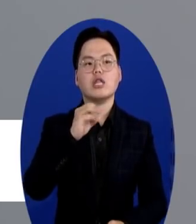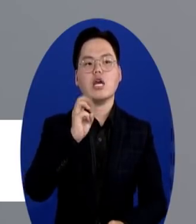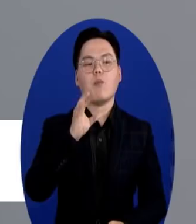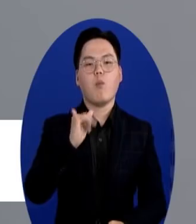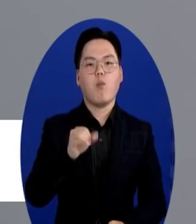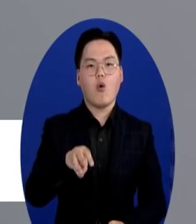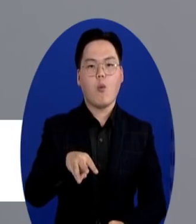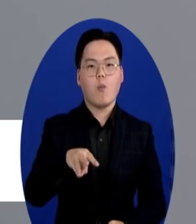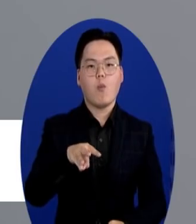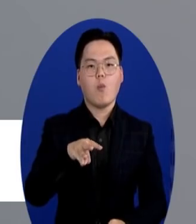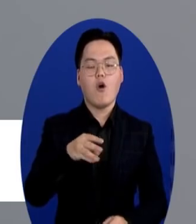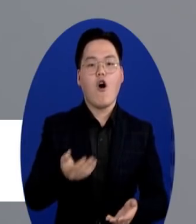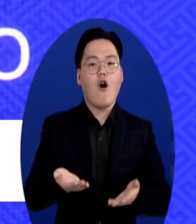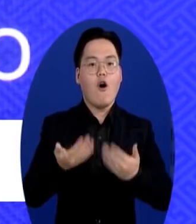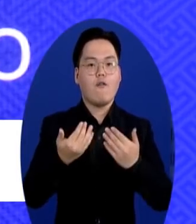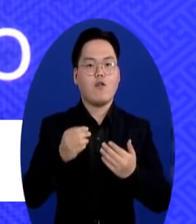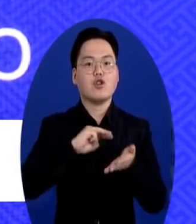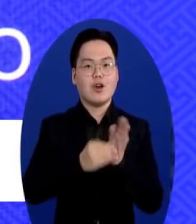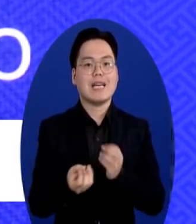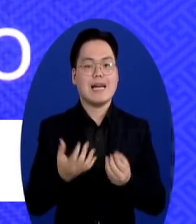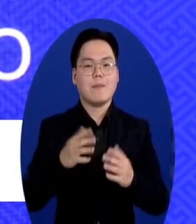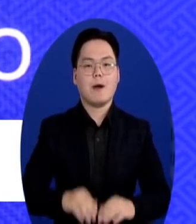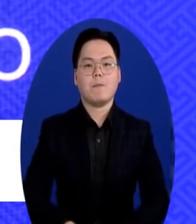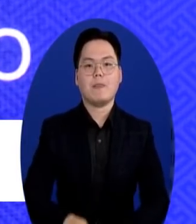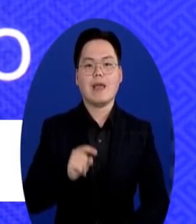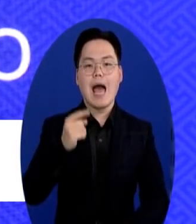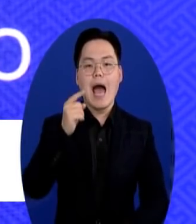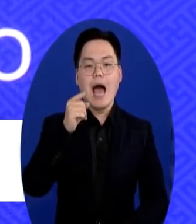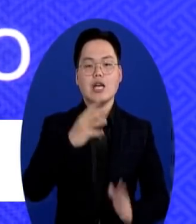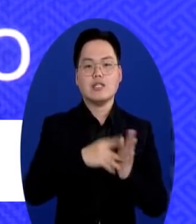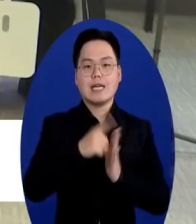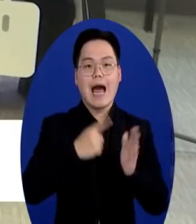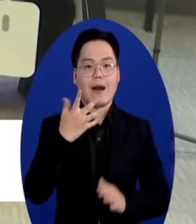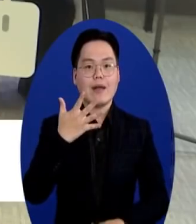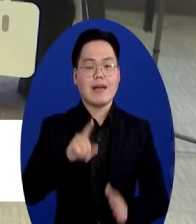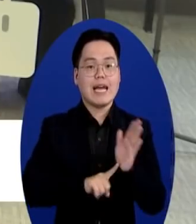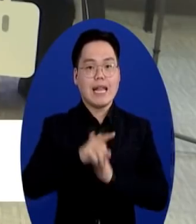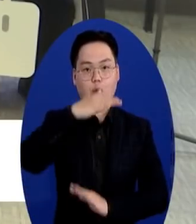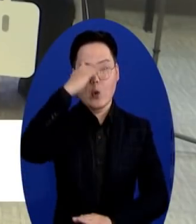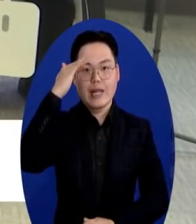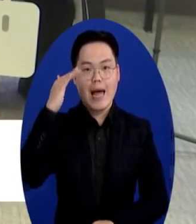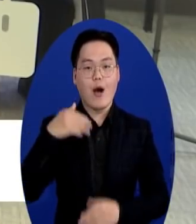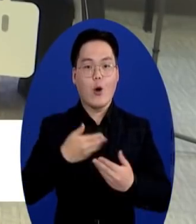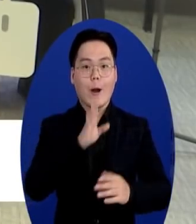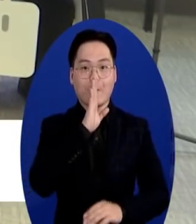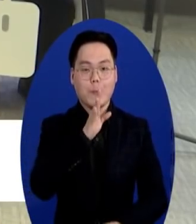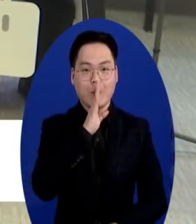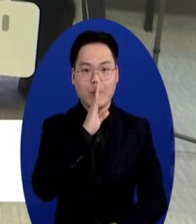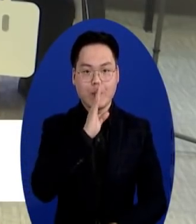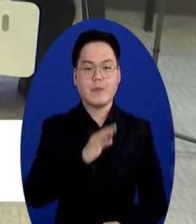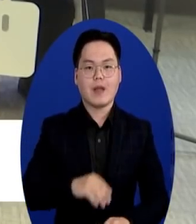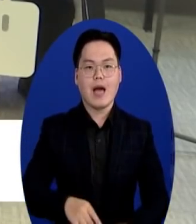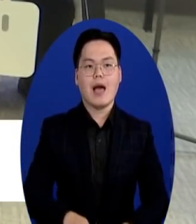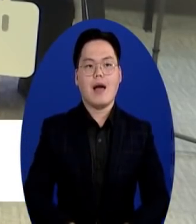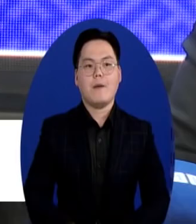гэсэн юм урьдчилсан тооцоо гараад байгаа. Мөн энэ сарын 15-наас эхлэн дулааны холбооч эхлэх юм байна. 5-р сарын 1 хүртэл дулааны хэрэглээ бүрэн хангана